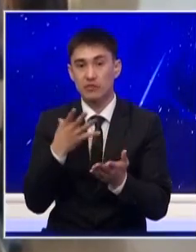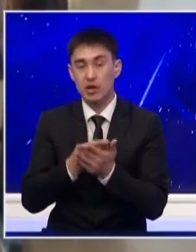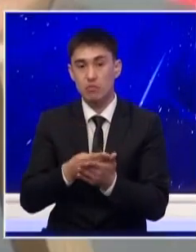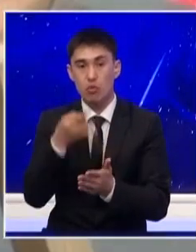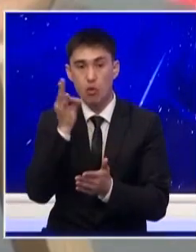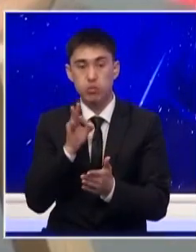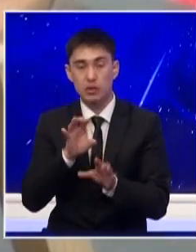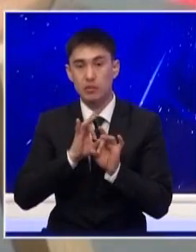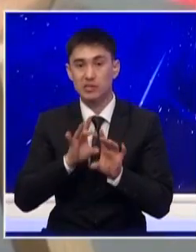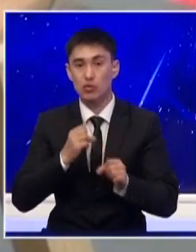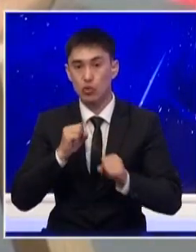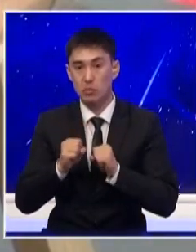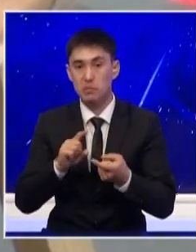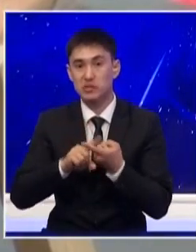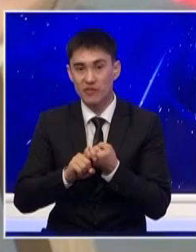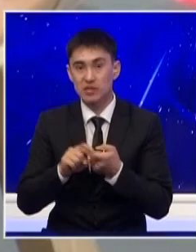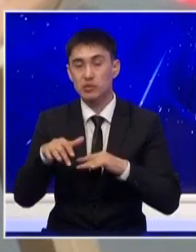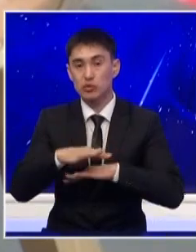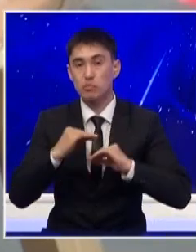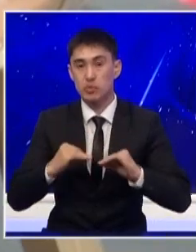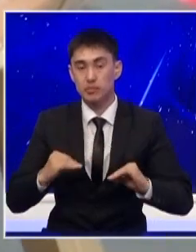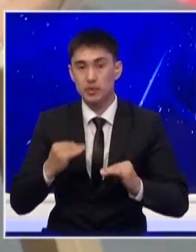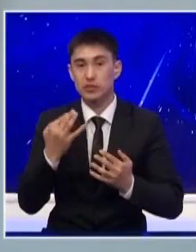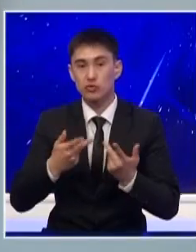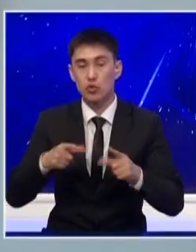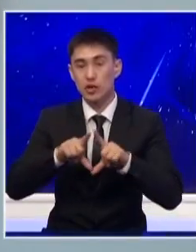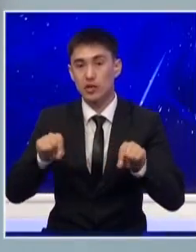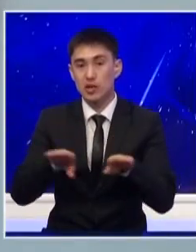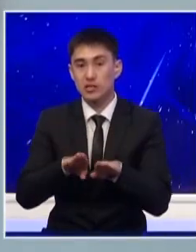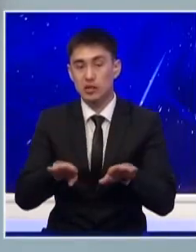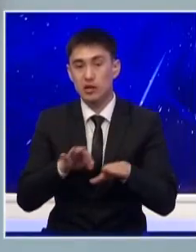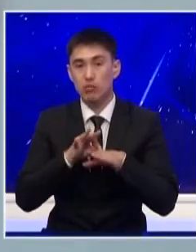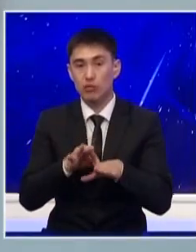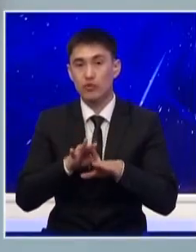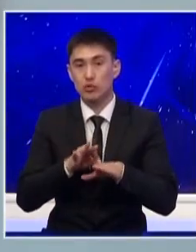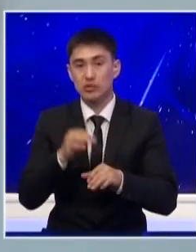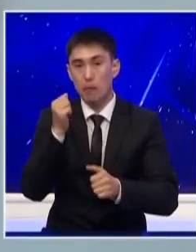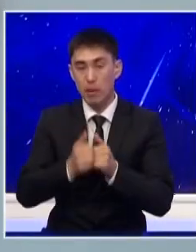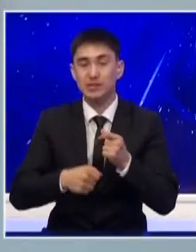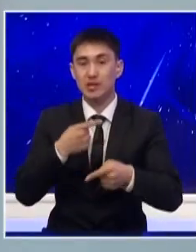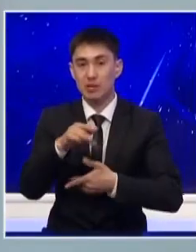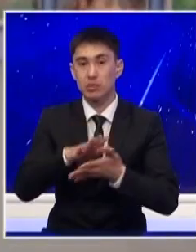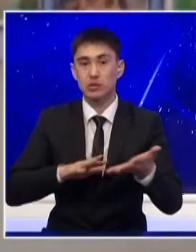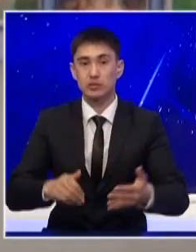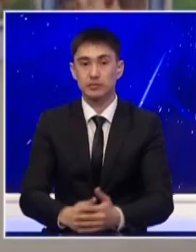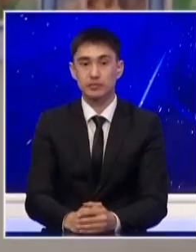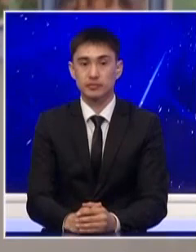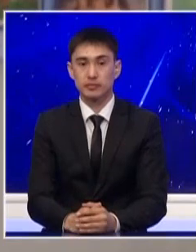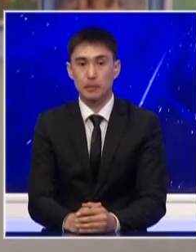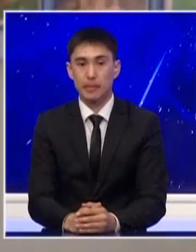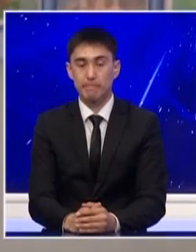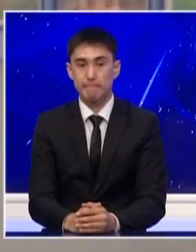знаниями и опытом, укрепляя связь между поколениями. В школе также подобная работа ведется на постоянной основе.